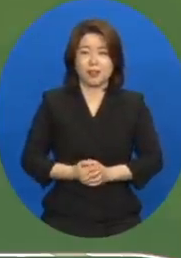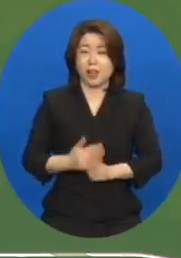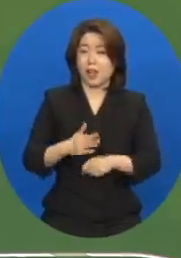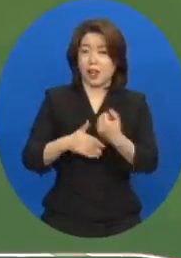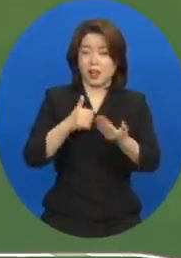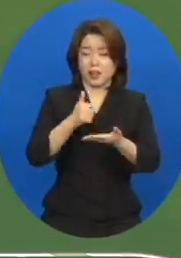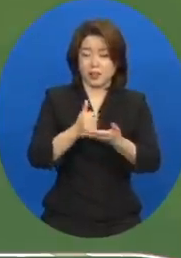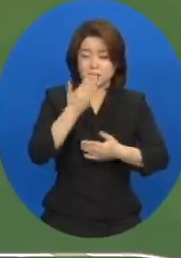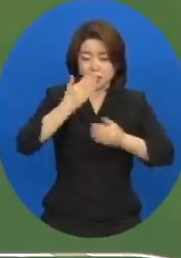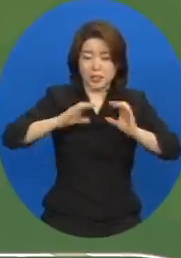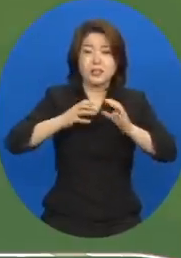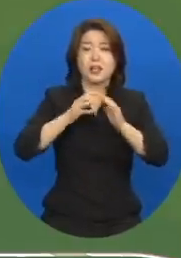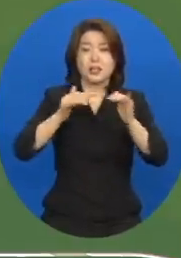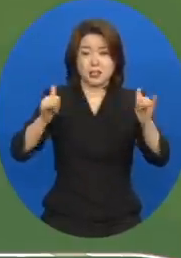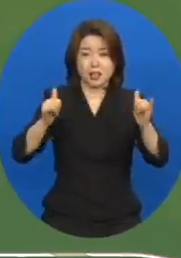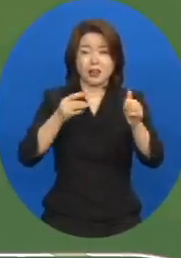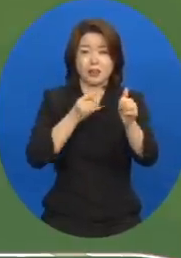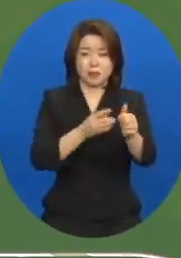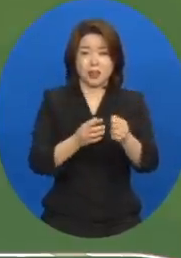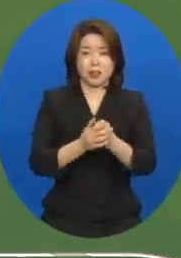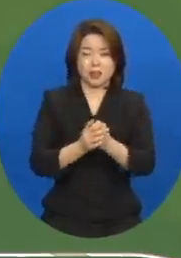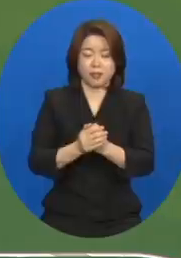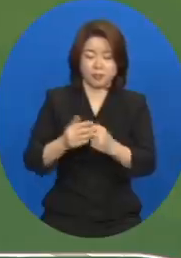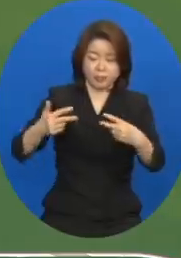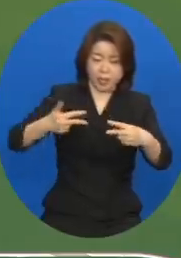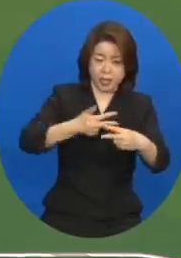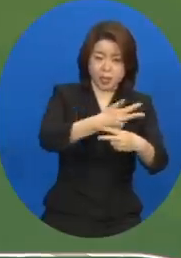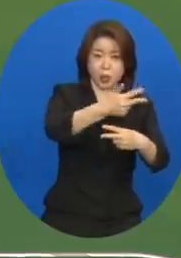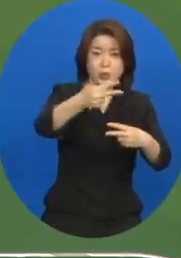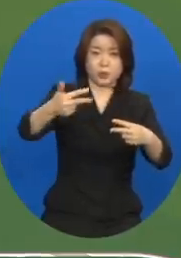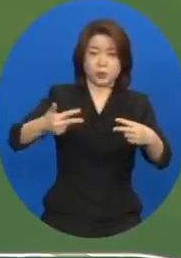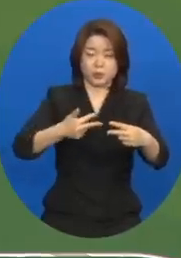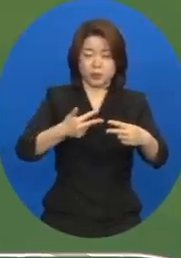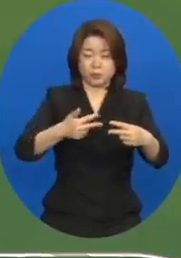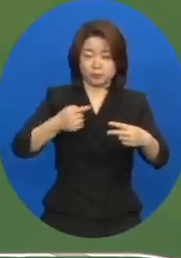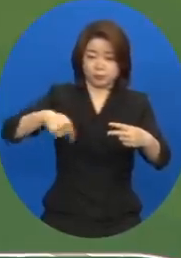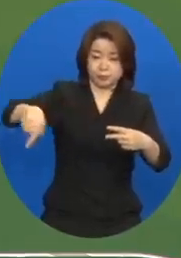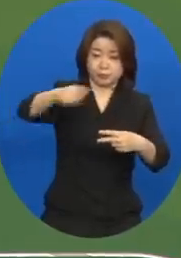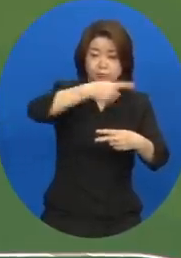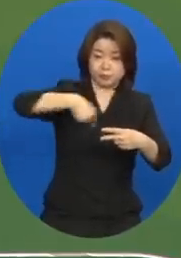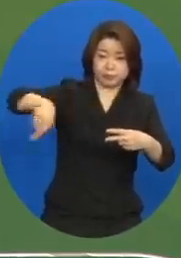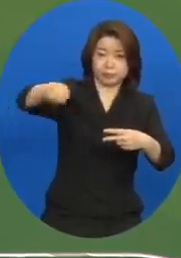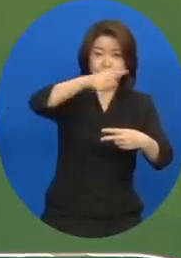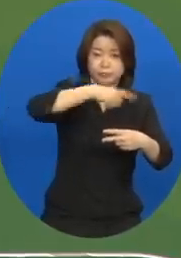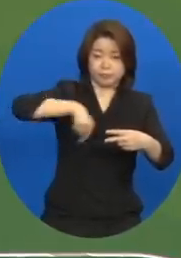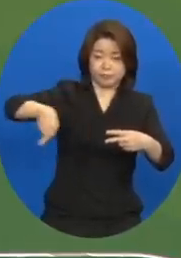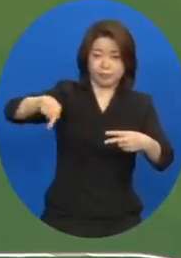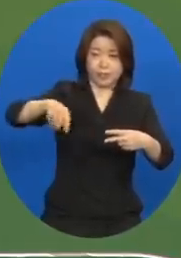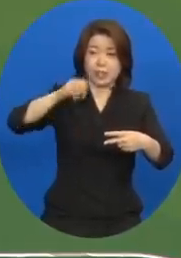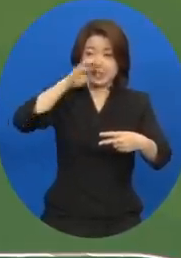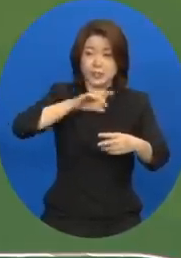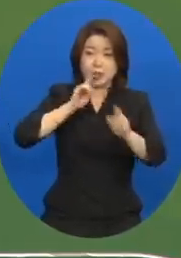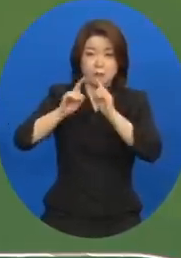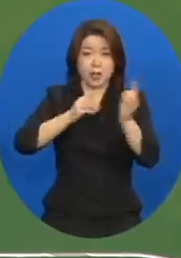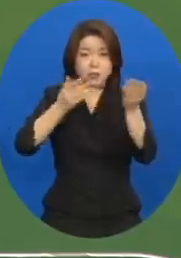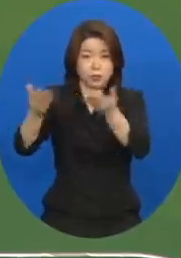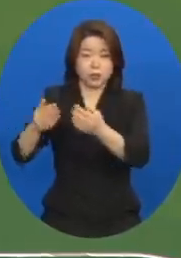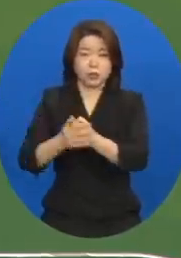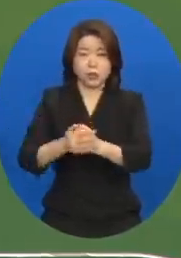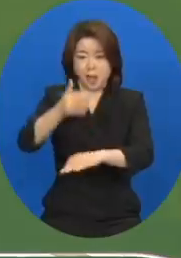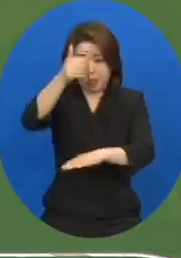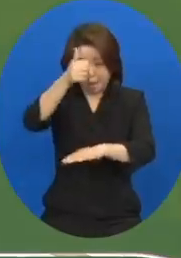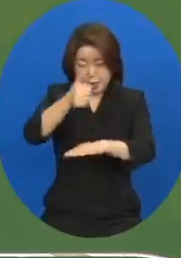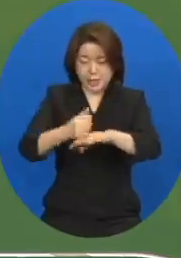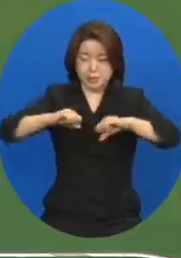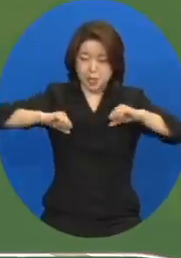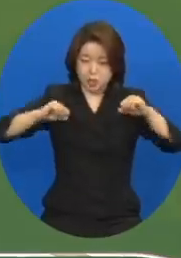하나님께서 이스라엘 백성들에게 여리고를 한 바퀴씩 그냥 돌라고 말씀하셨지만 그들이 끝까지